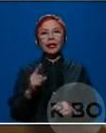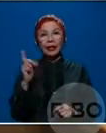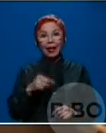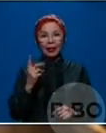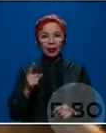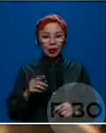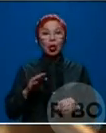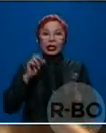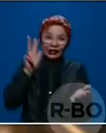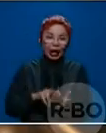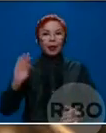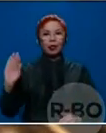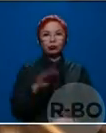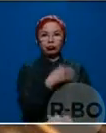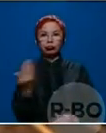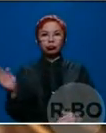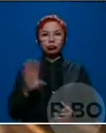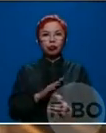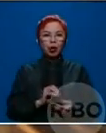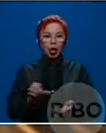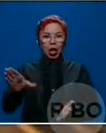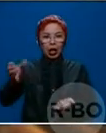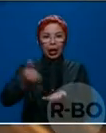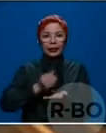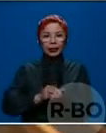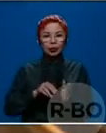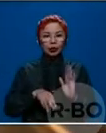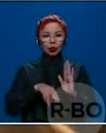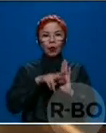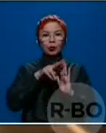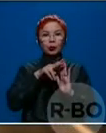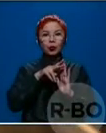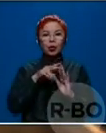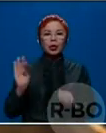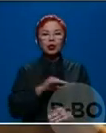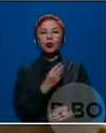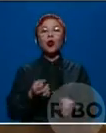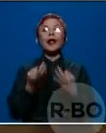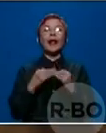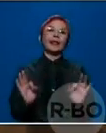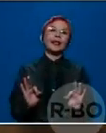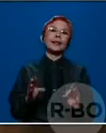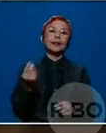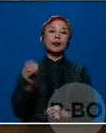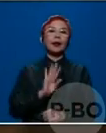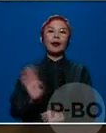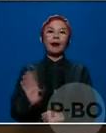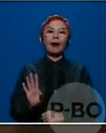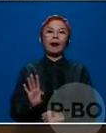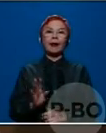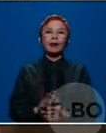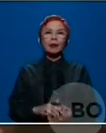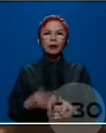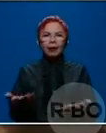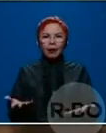jaminan transportasi orang dengan gaji UMP yang tinggal di rumah susun tidak bayar transport kami tah menambah dua